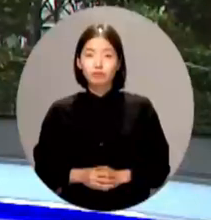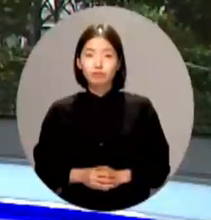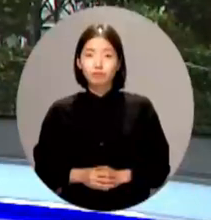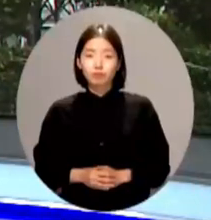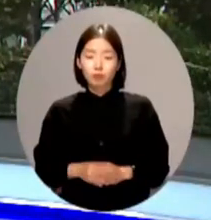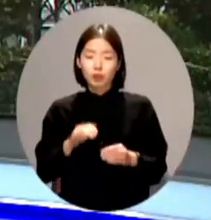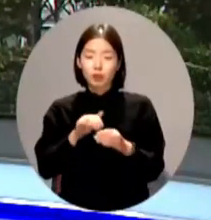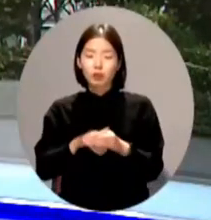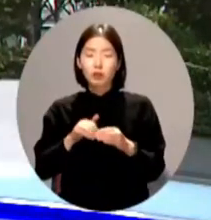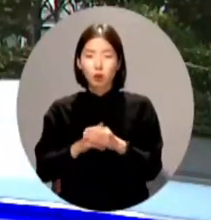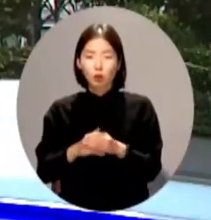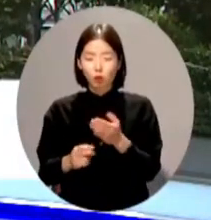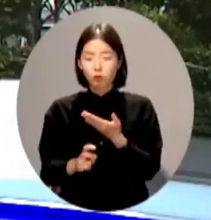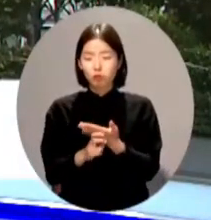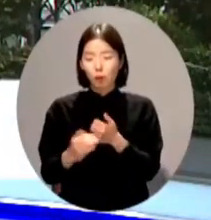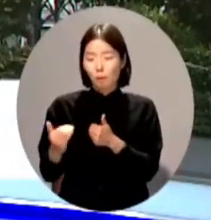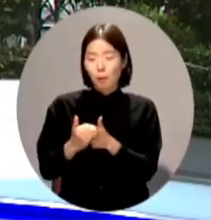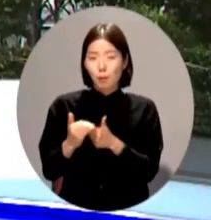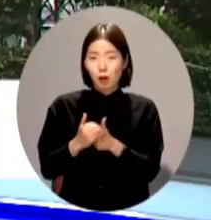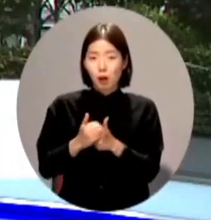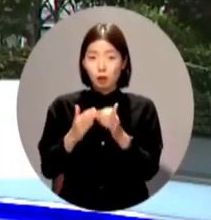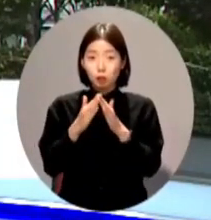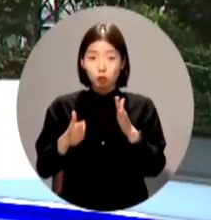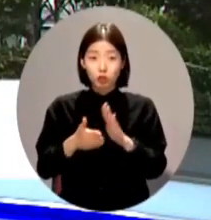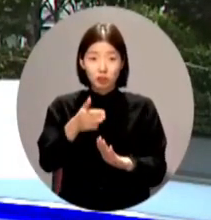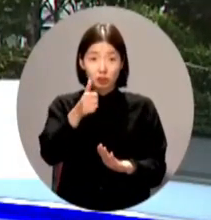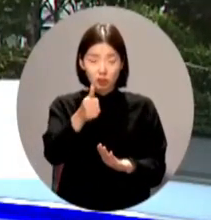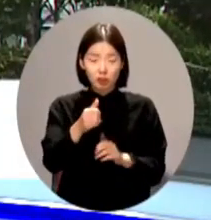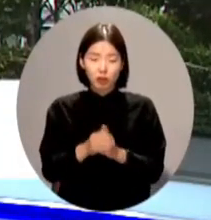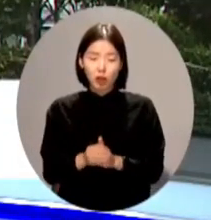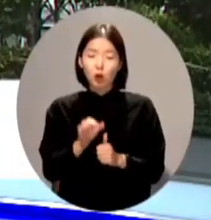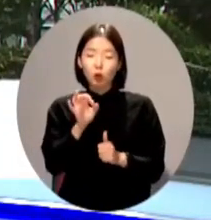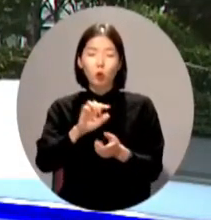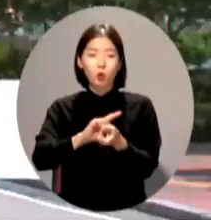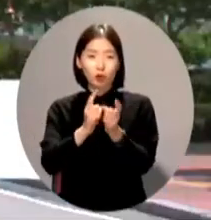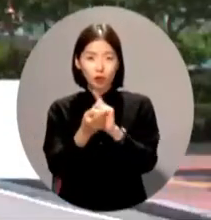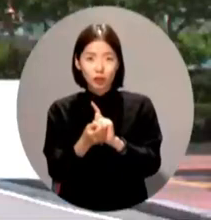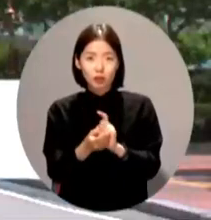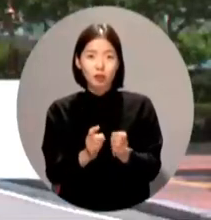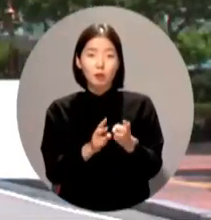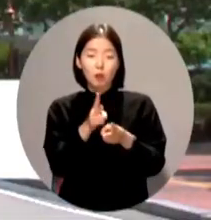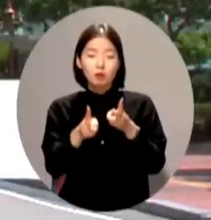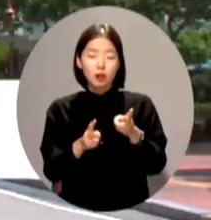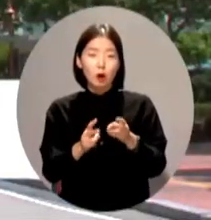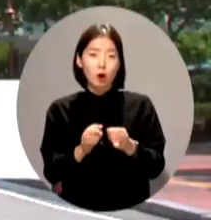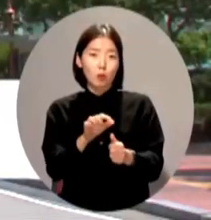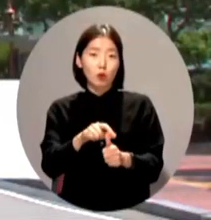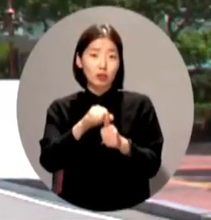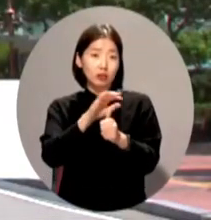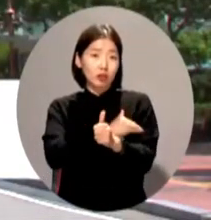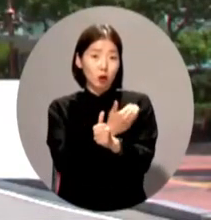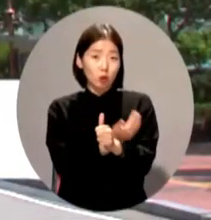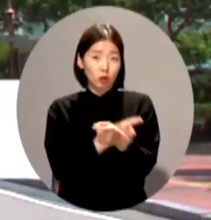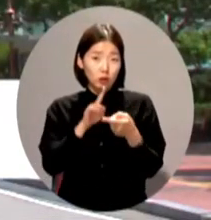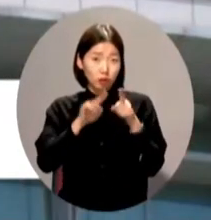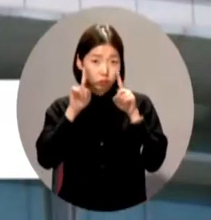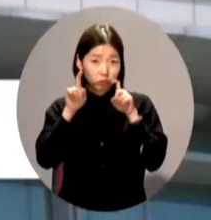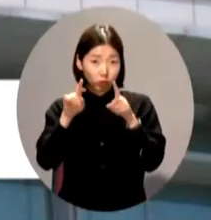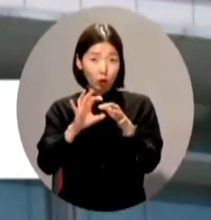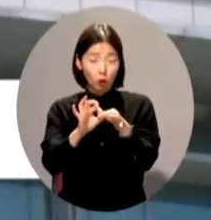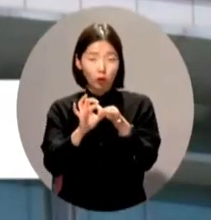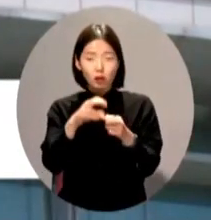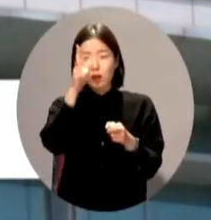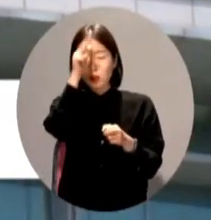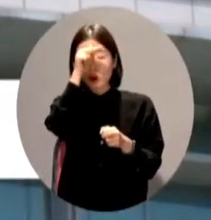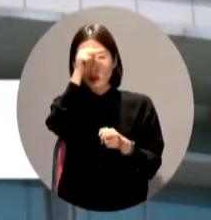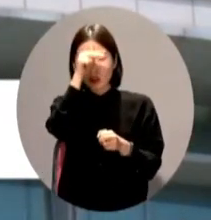선거 브로커가 전주시장 예비후보 에게 선거 지원을 대가로 사업과 인사권을 요구안 의혹과 관련해 경찰이